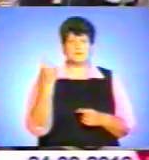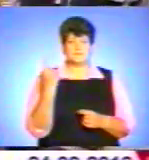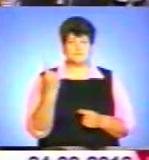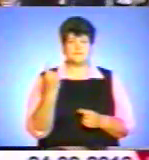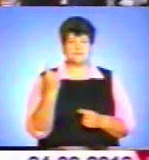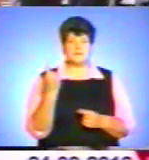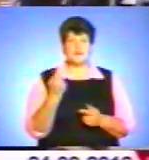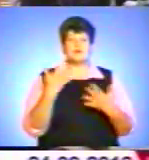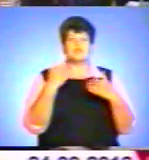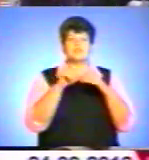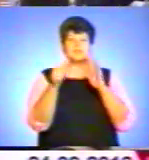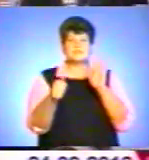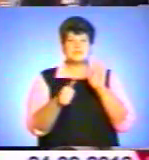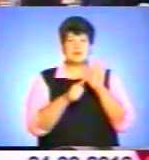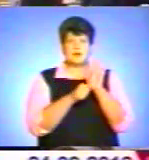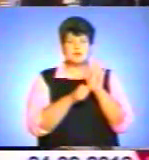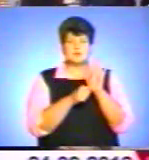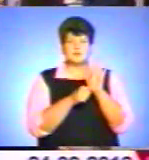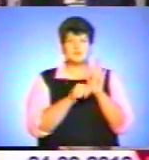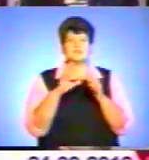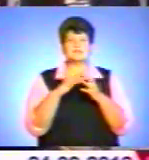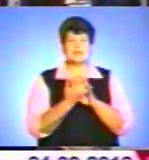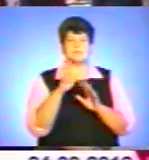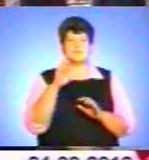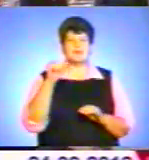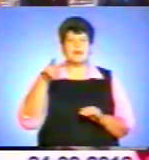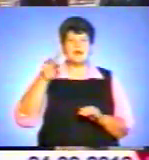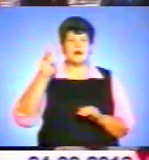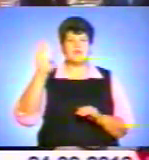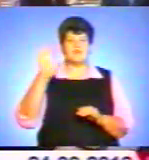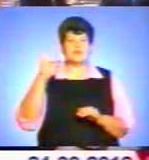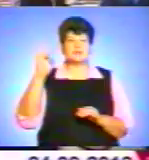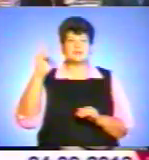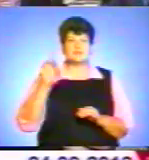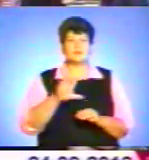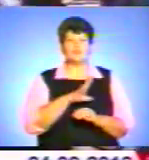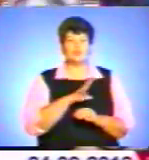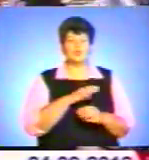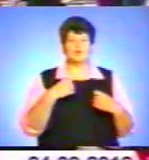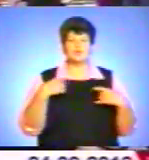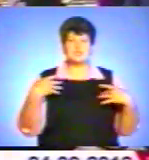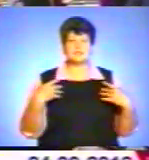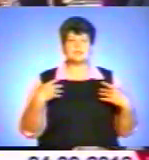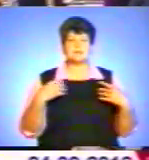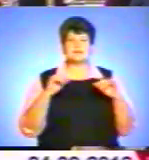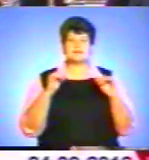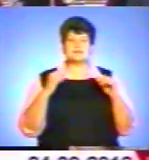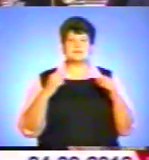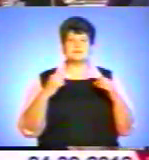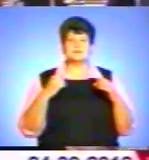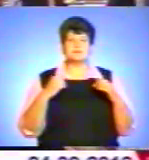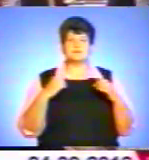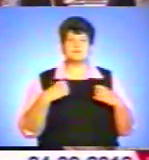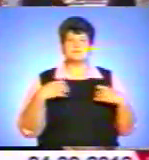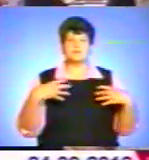Адже 16-го у селі Білявинцях, де народилася Соломія Крушельницька, відбулося урочисті святкові. Вчора